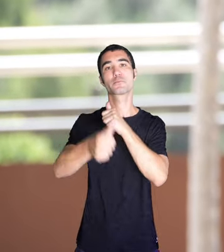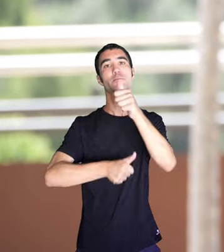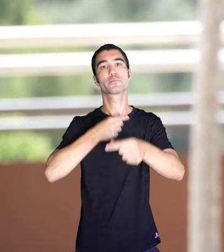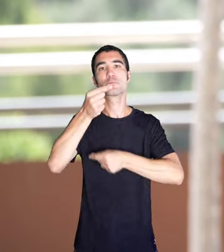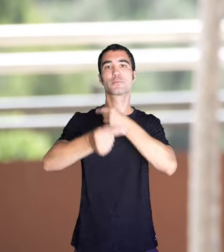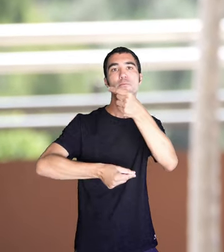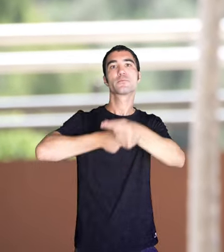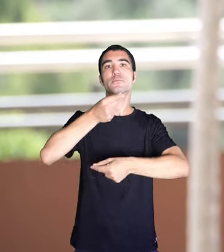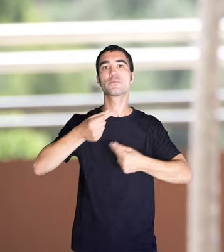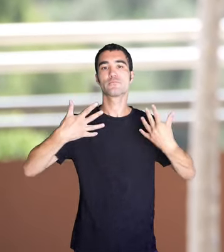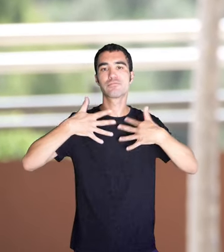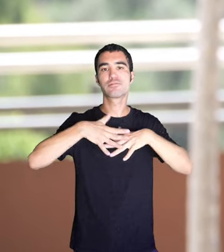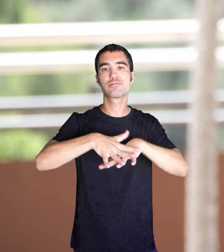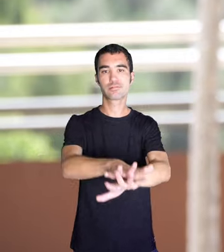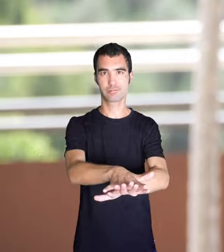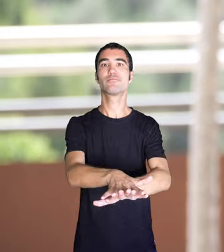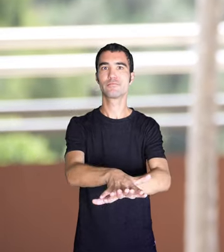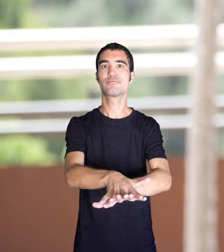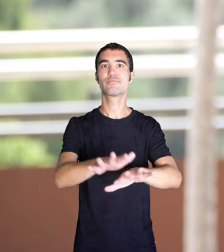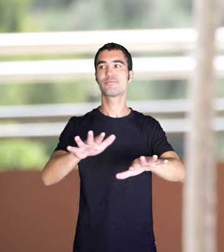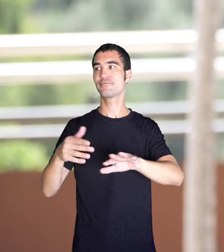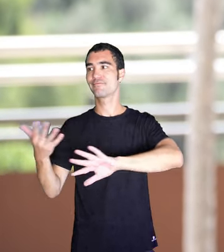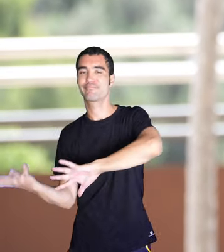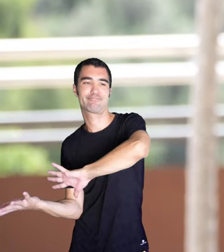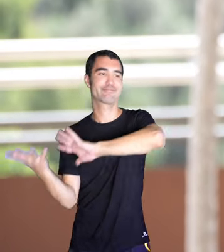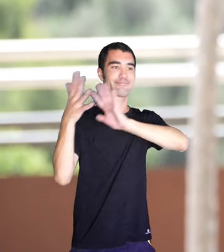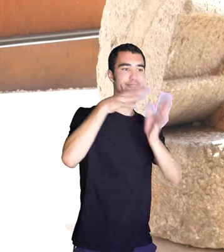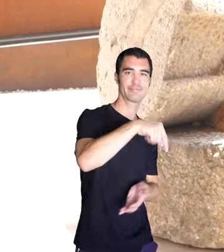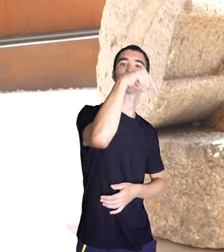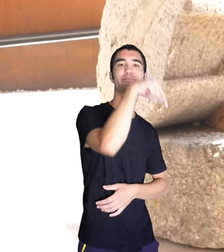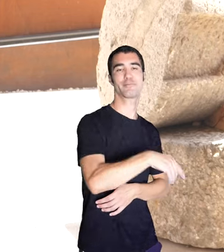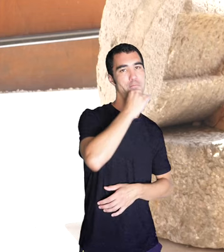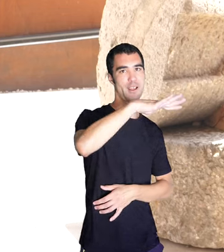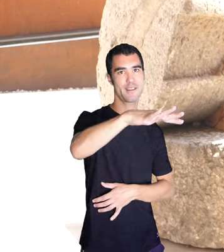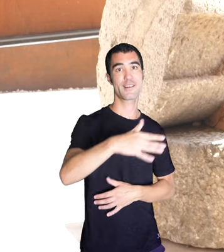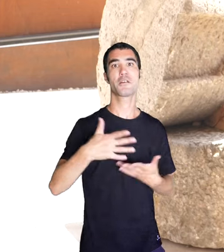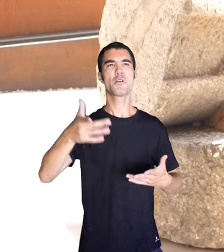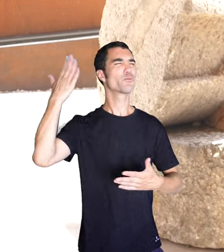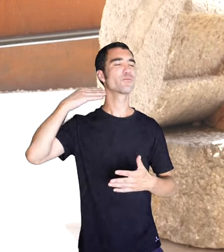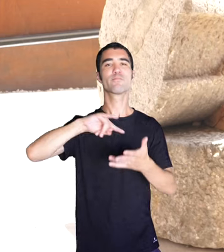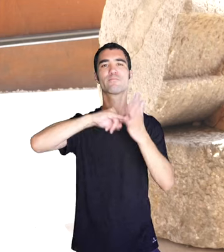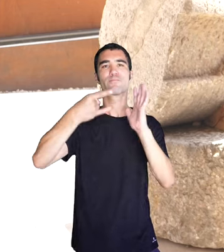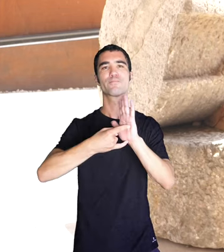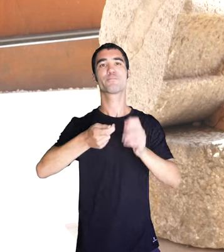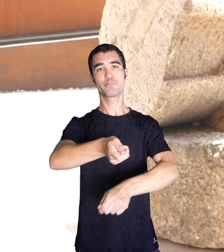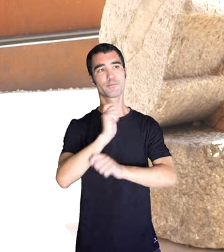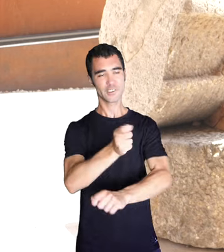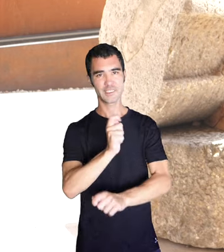vaig introduir en aquell món. I vaig passar d'una banda a l'altra. Era un sistema de pesca que anaves